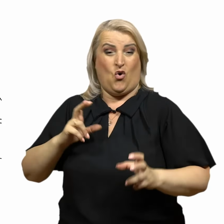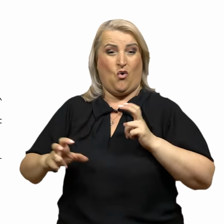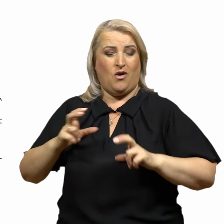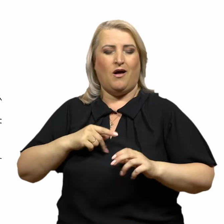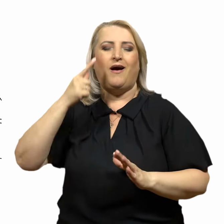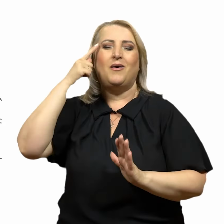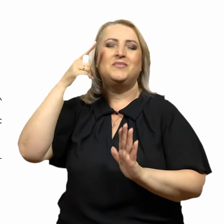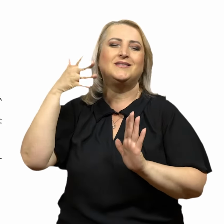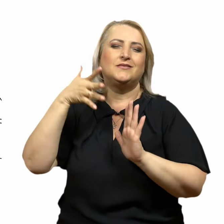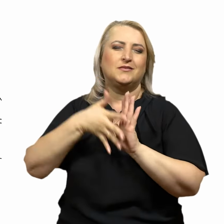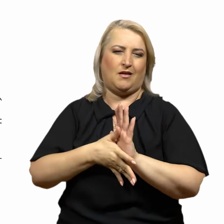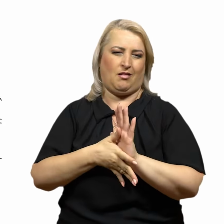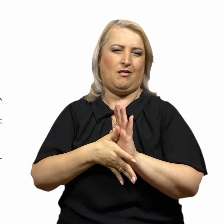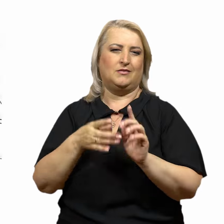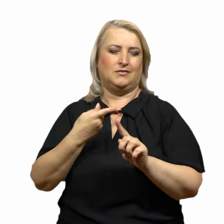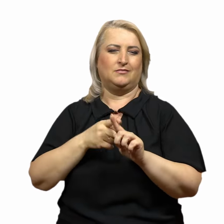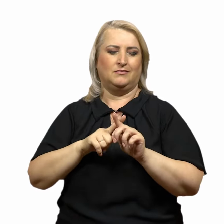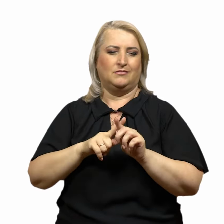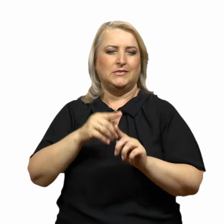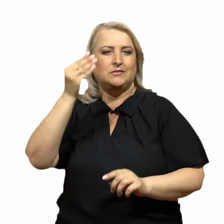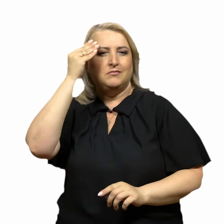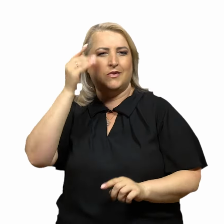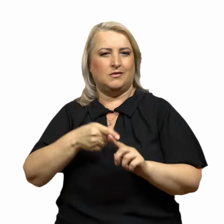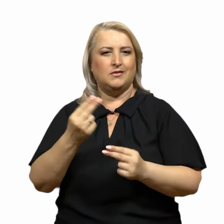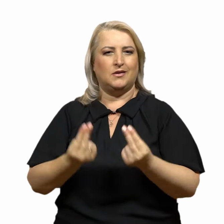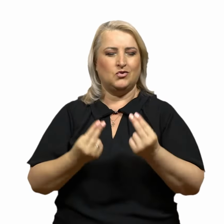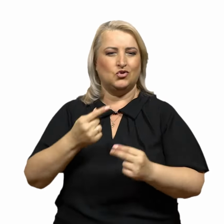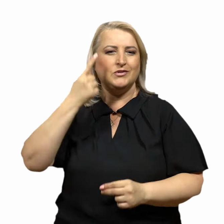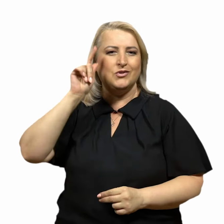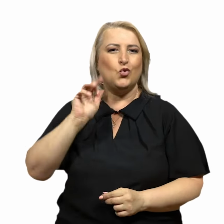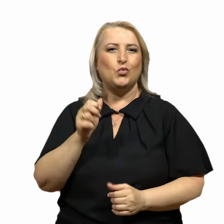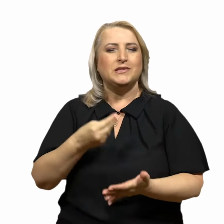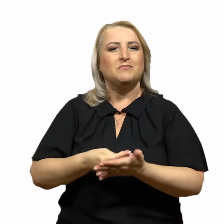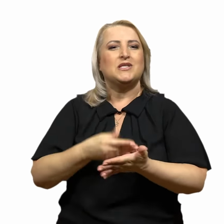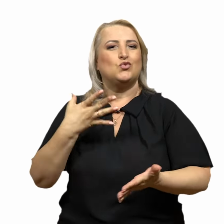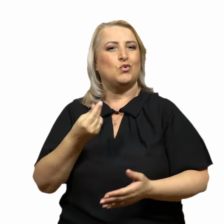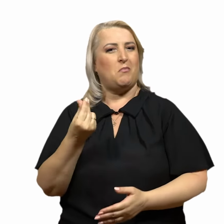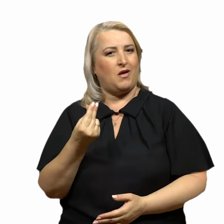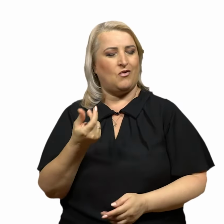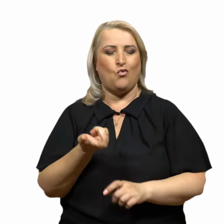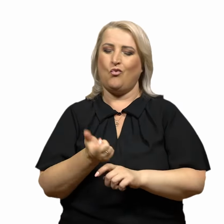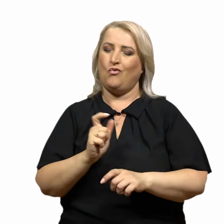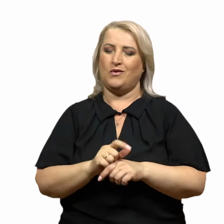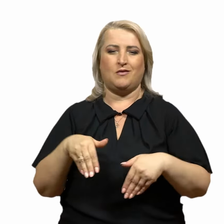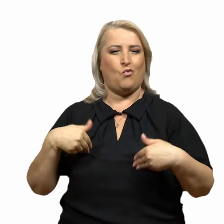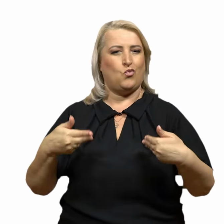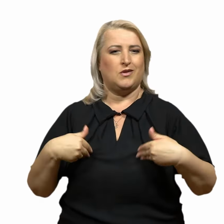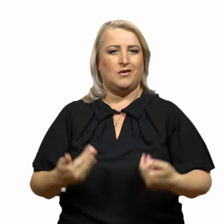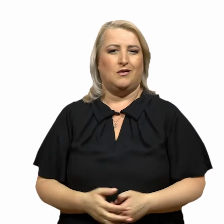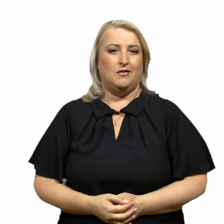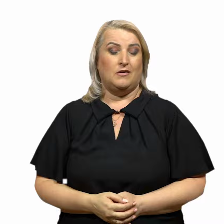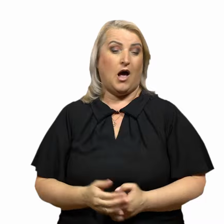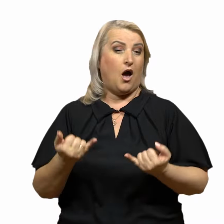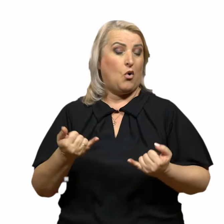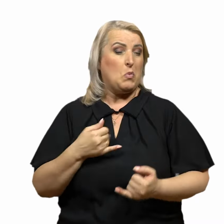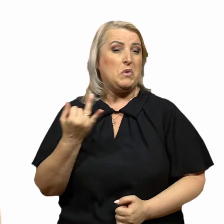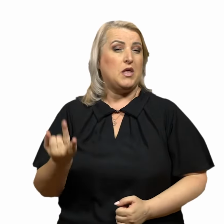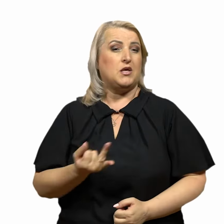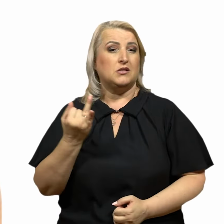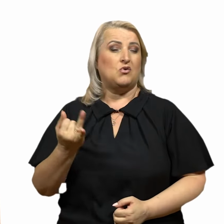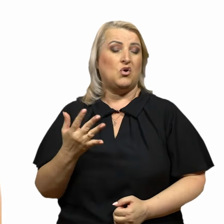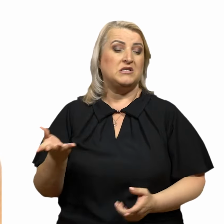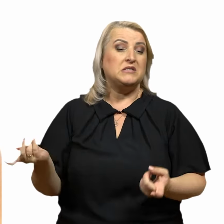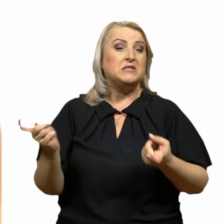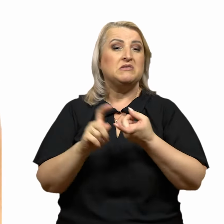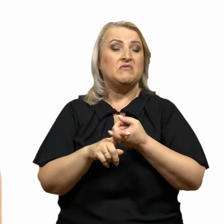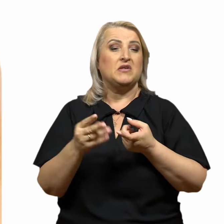cu adevărat sensul acelor jocuri. Să știm cum să prețuim banii este foarte util. Acum mă interesează tot ce